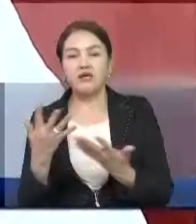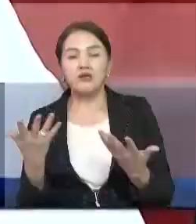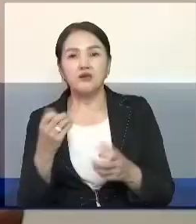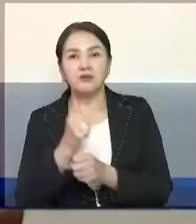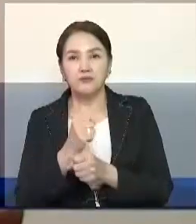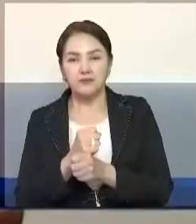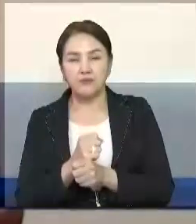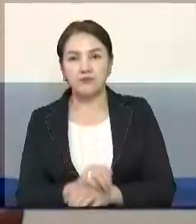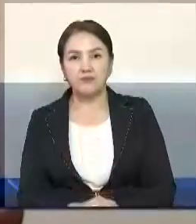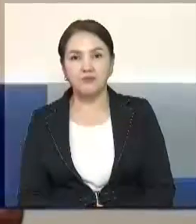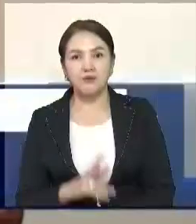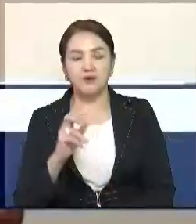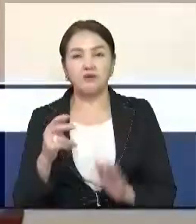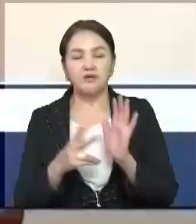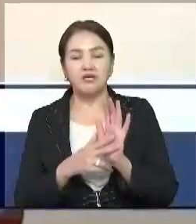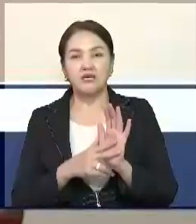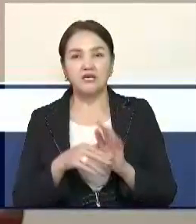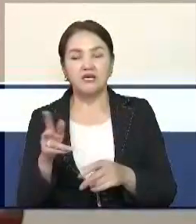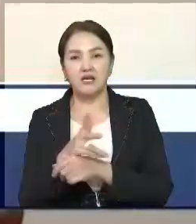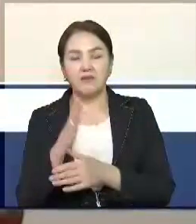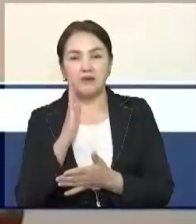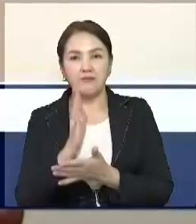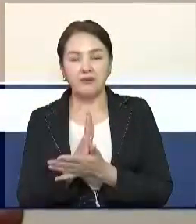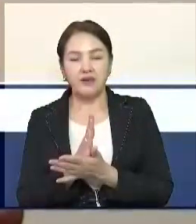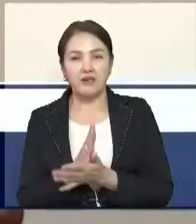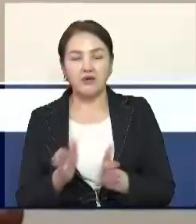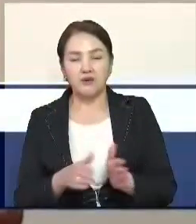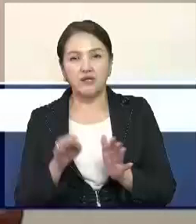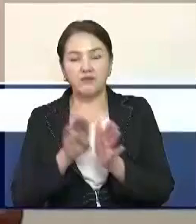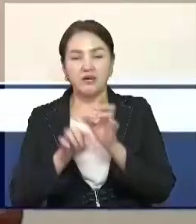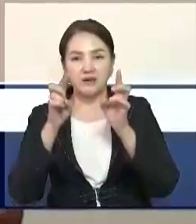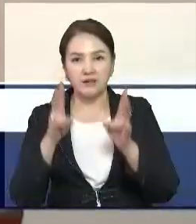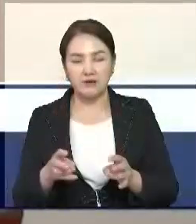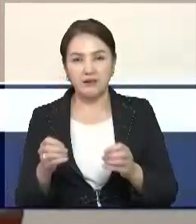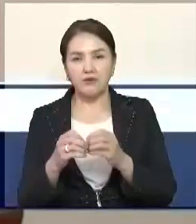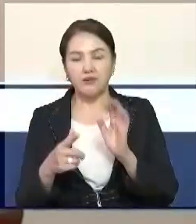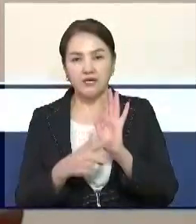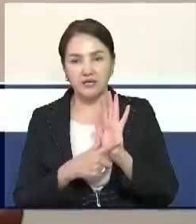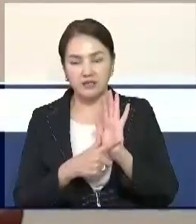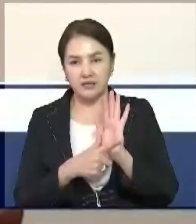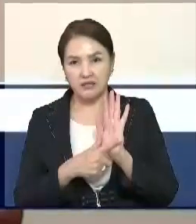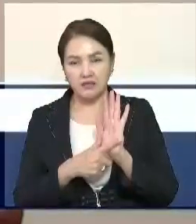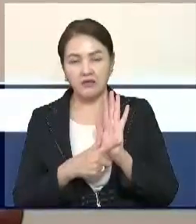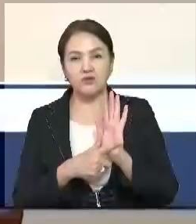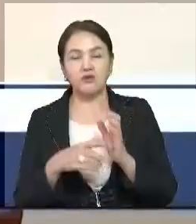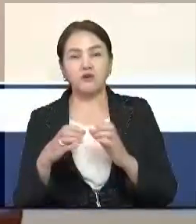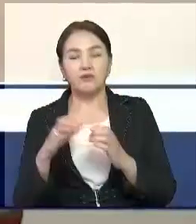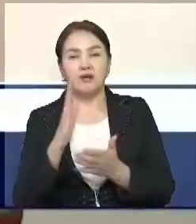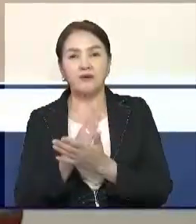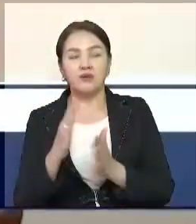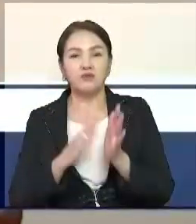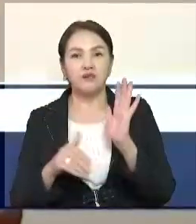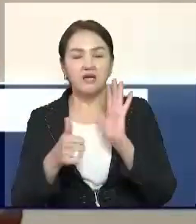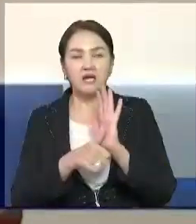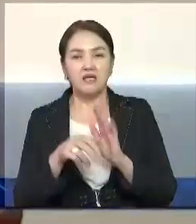істеп тұр? 208 камера бар, және жол қауіпсіздігі бойынша 17 құрылғы бар, 96